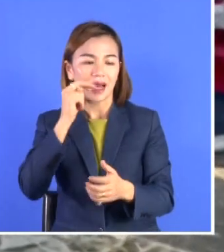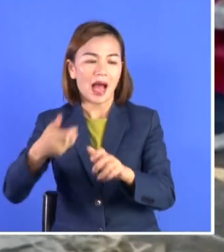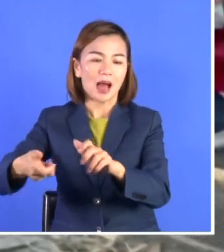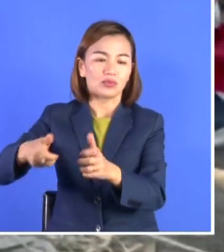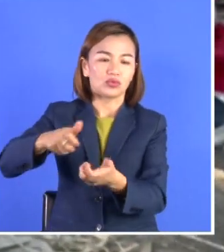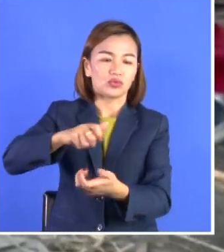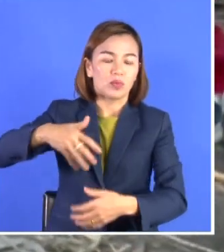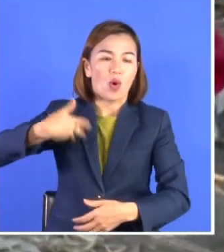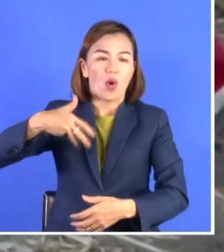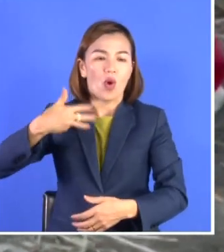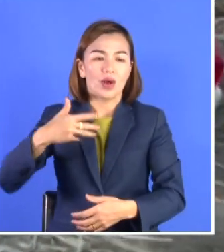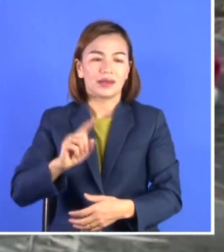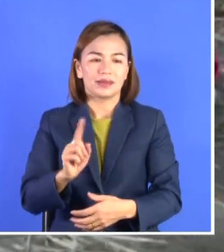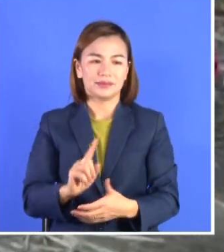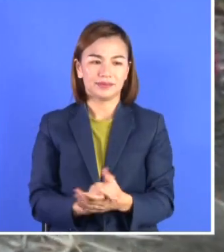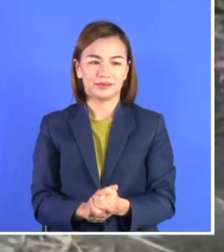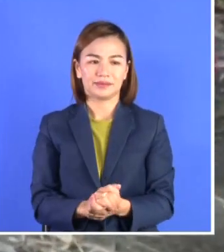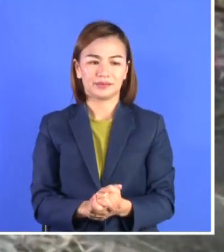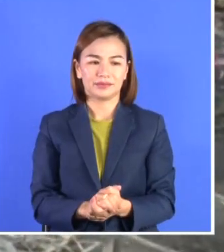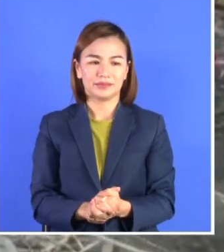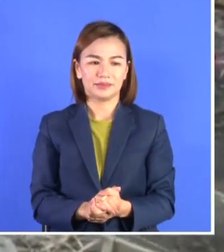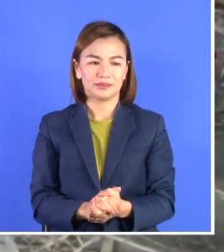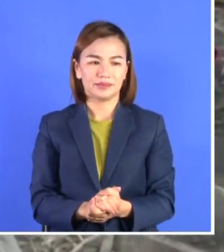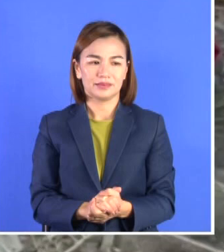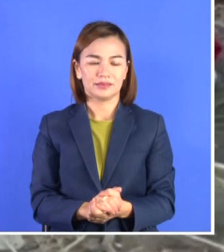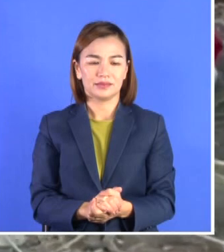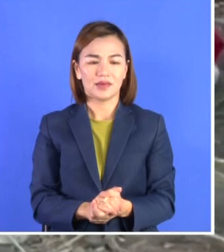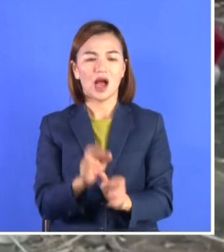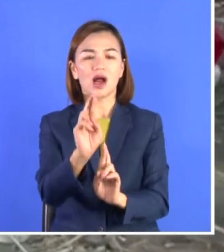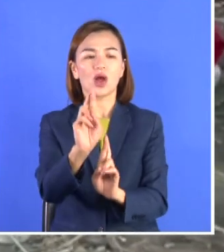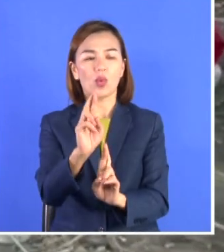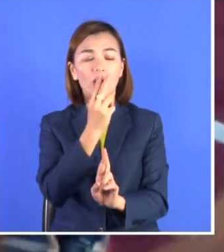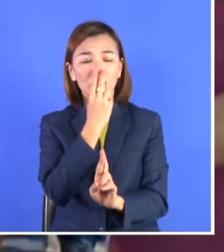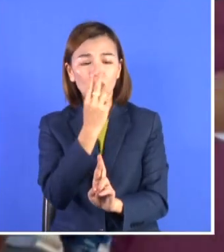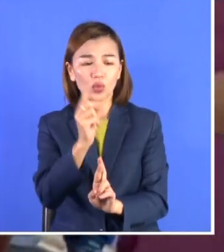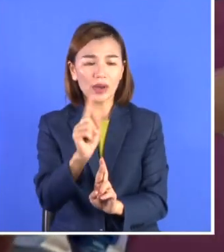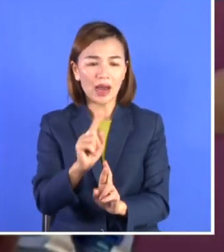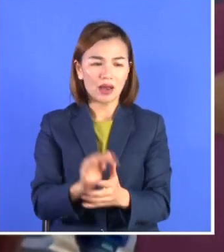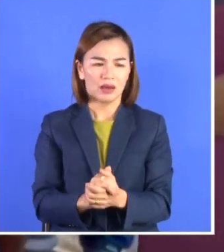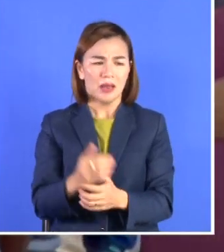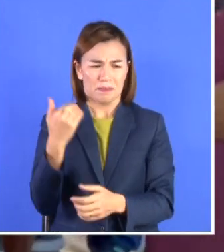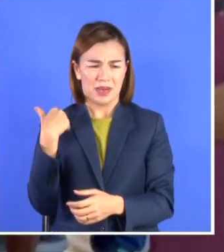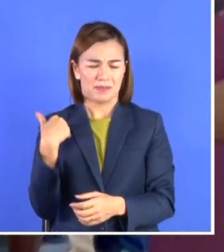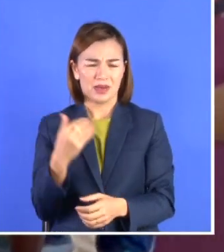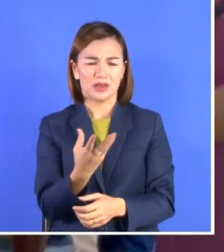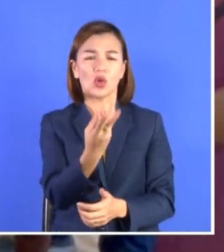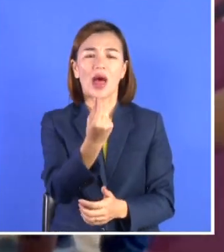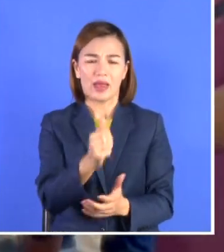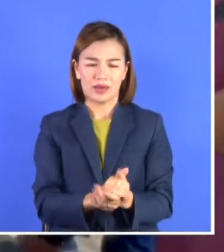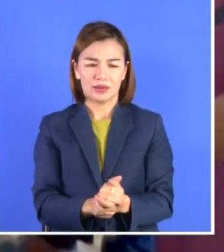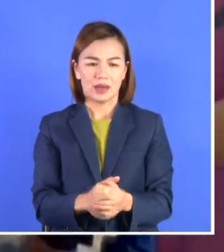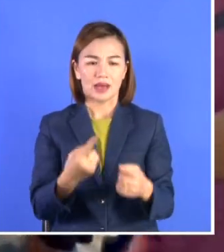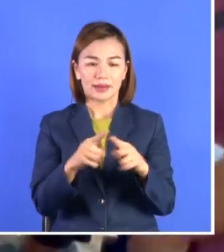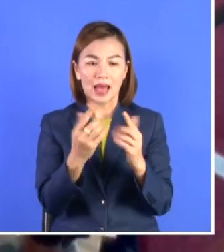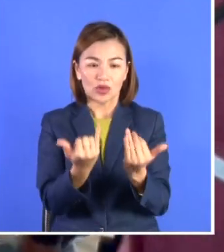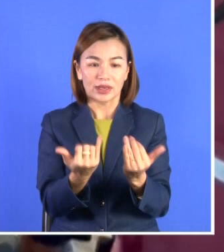เดี๋ยวร้อนครับ เดี๋ยวคงต้องเฝ้าระวังกันต่อไหมคะไม่รู้ว่าจะพาเพื่อนพาฝูงมาด้วยหรือเปล่านะแต่จับได้ตัวเดียวแ